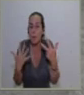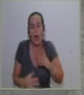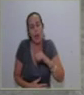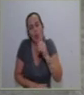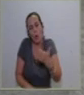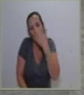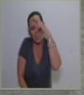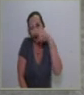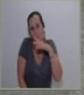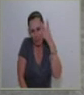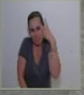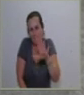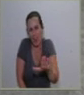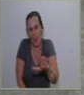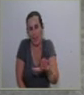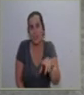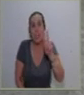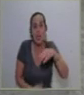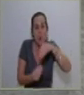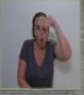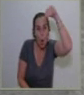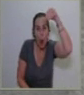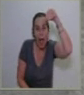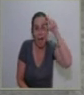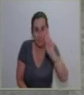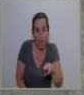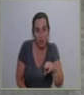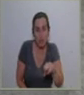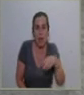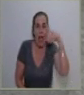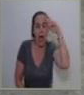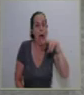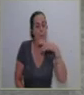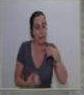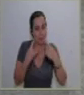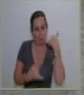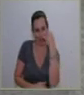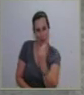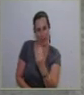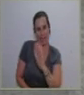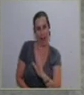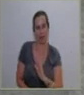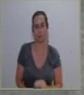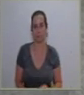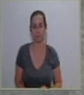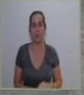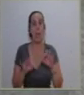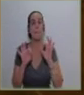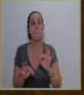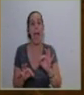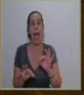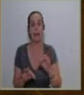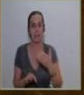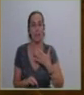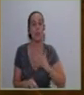רוצה לאכזב אותו, אתה מבין? יש לו לולב והאתרוג? אבא, אני איתו בטלפון, רק רגע. בסדר, תשיג